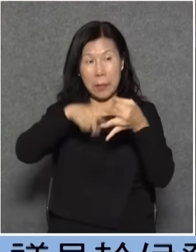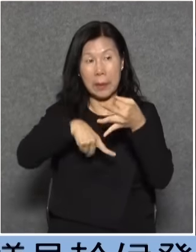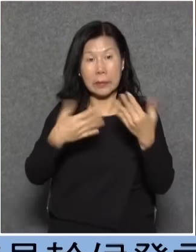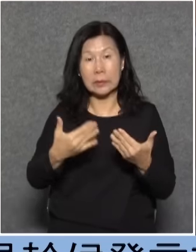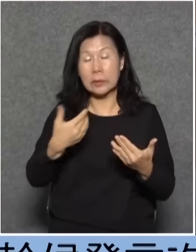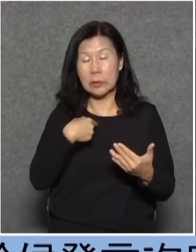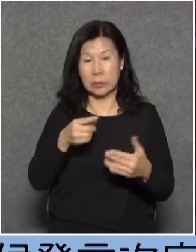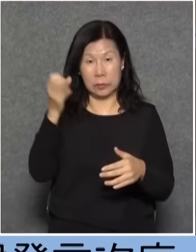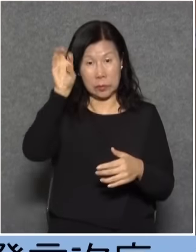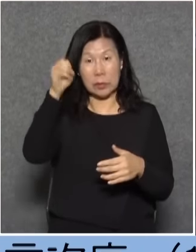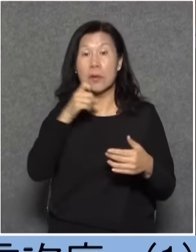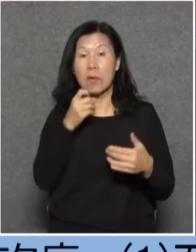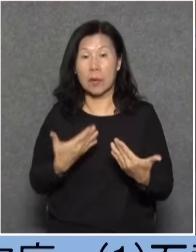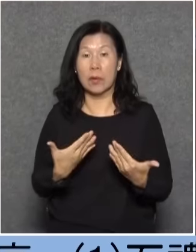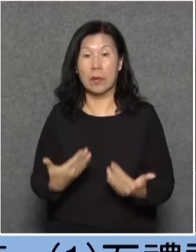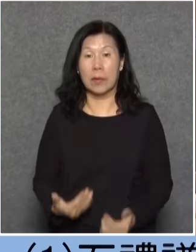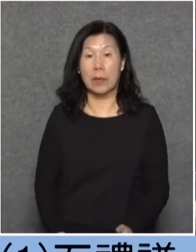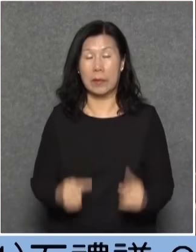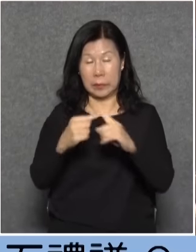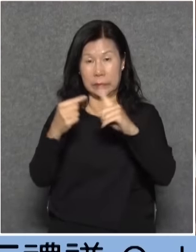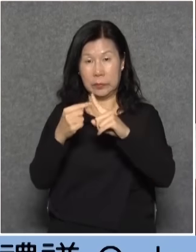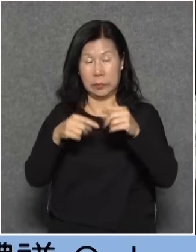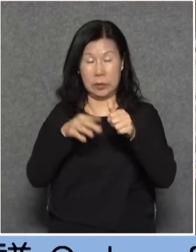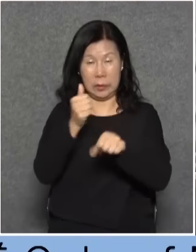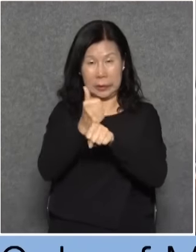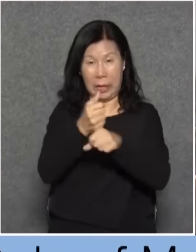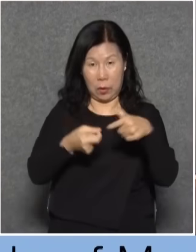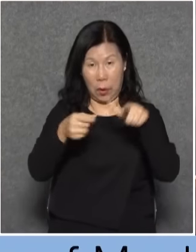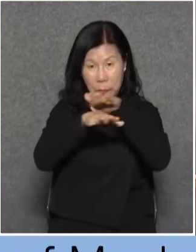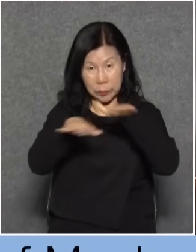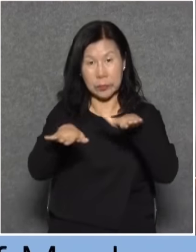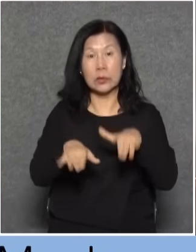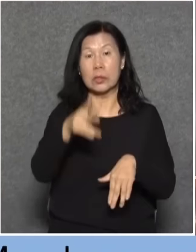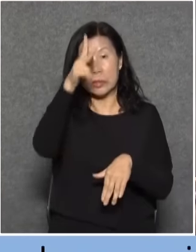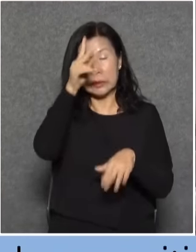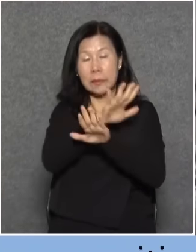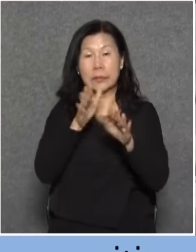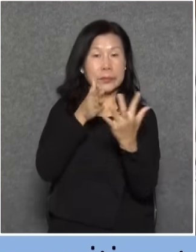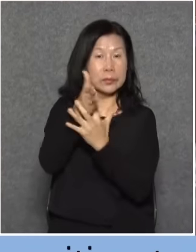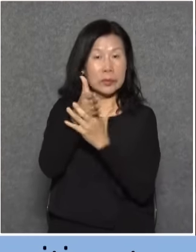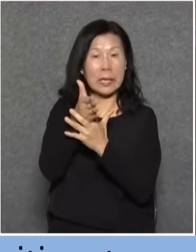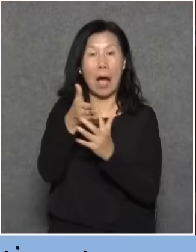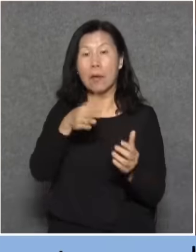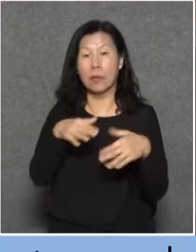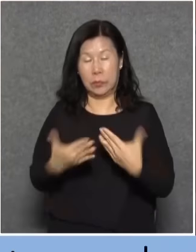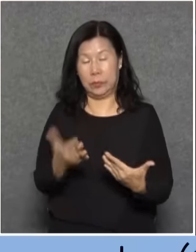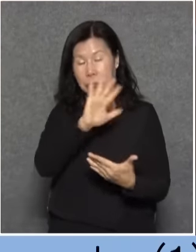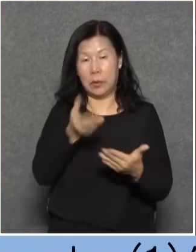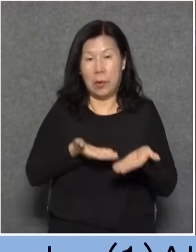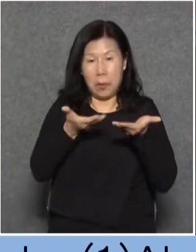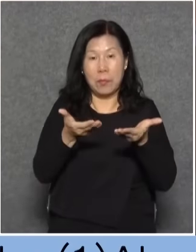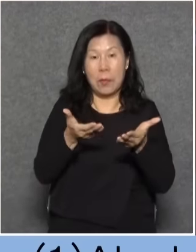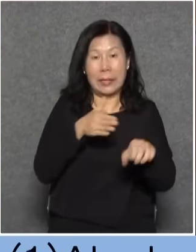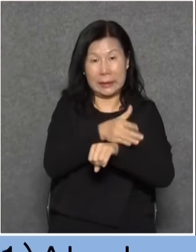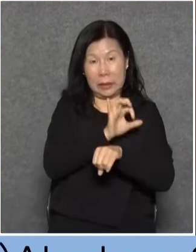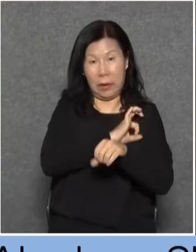本强调的所谓人民的机会平等，认为政府不需要介入市场，不应该提供社会福